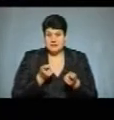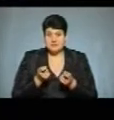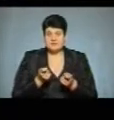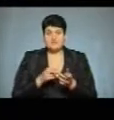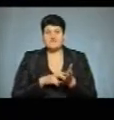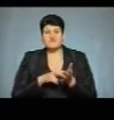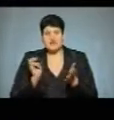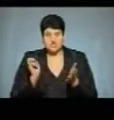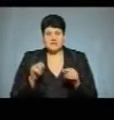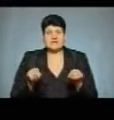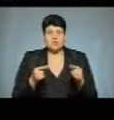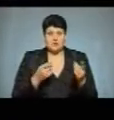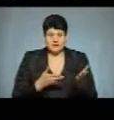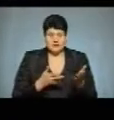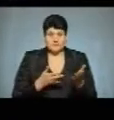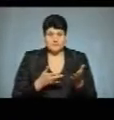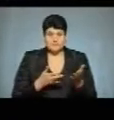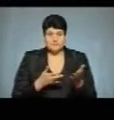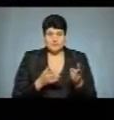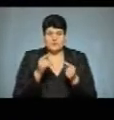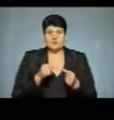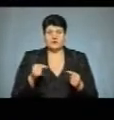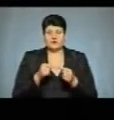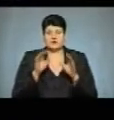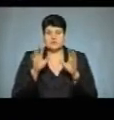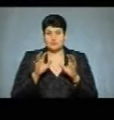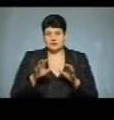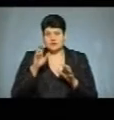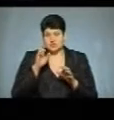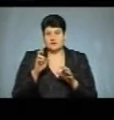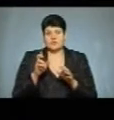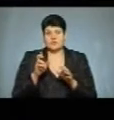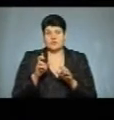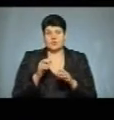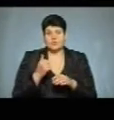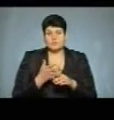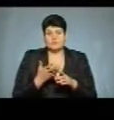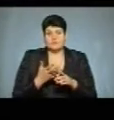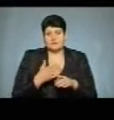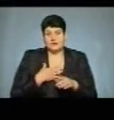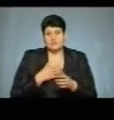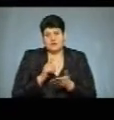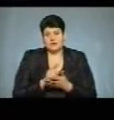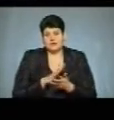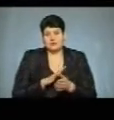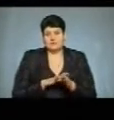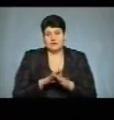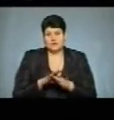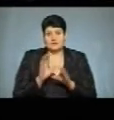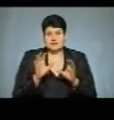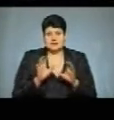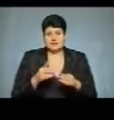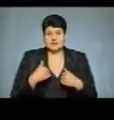засновників. І відповідно до закону про роздержавлення комунальної землі, ми мусили виконувати цей закон фактично. І